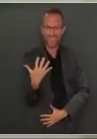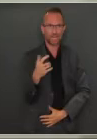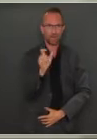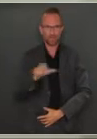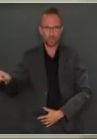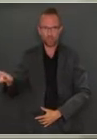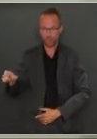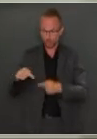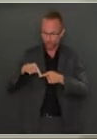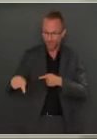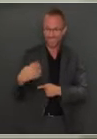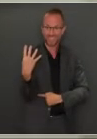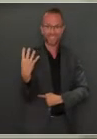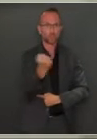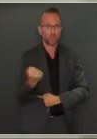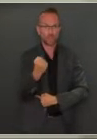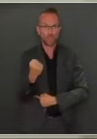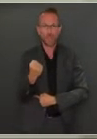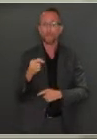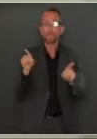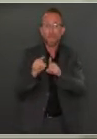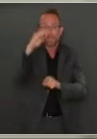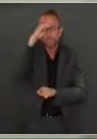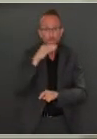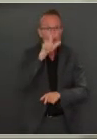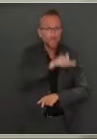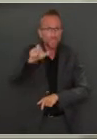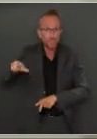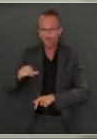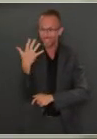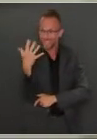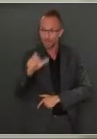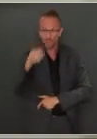tout entier. Et donc, on compte pour le foyer et non plus par personne.